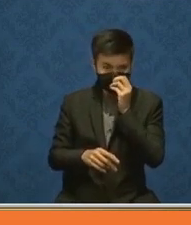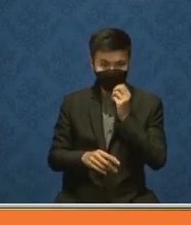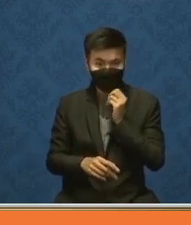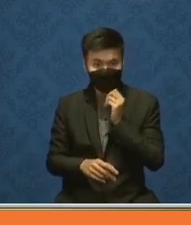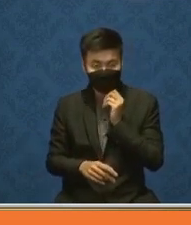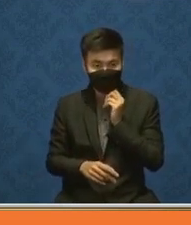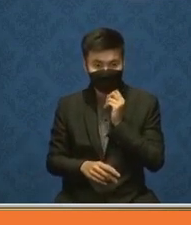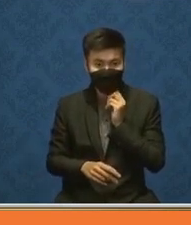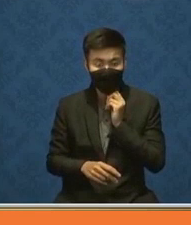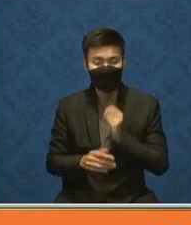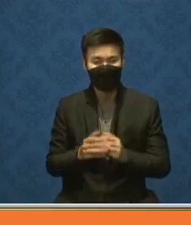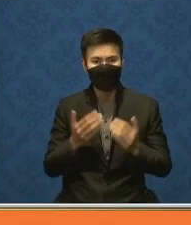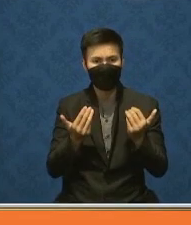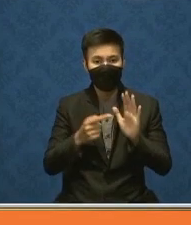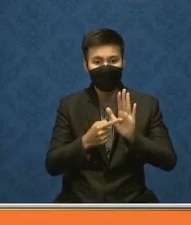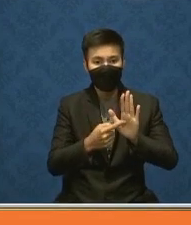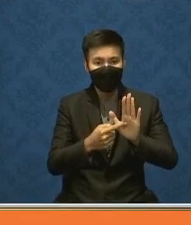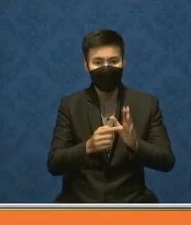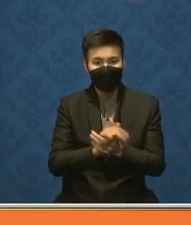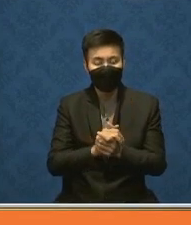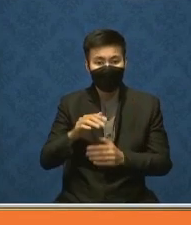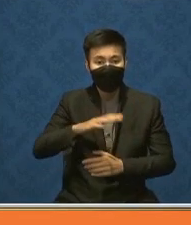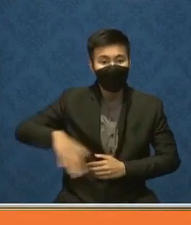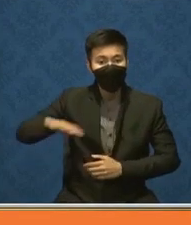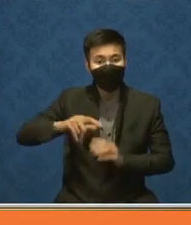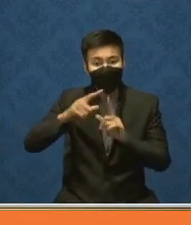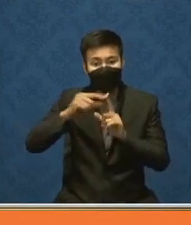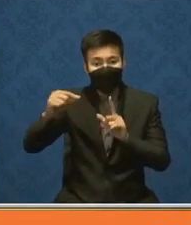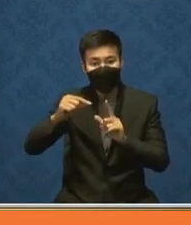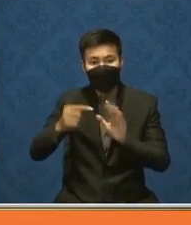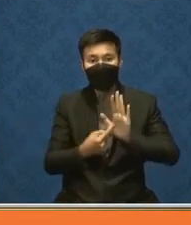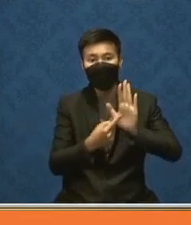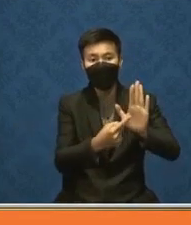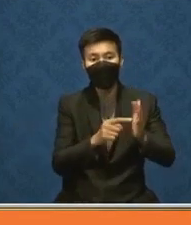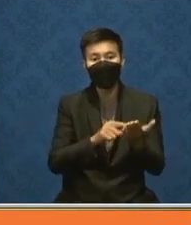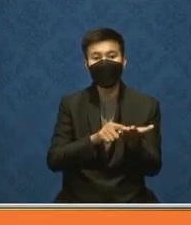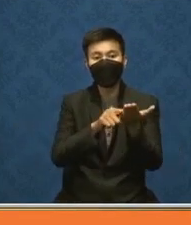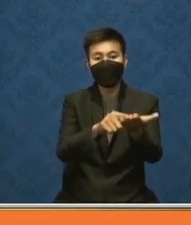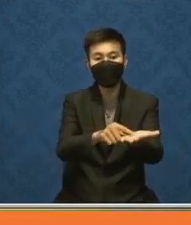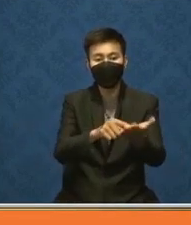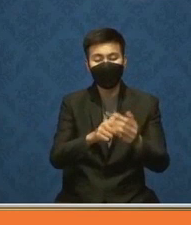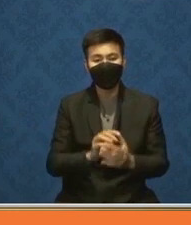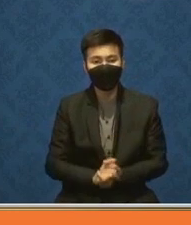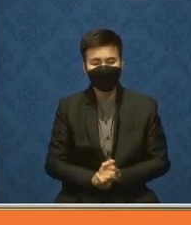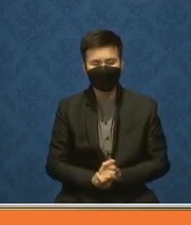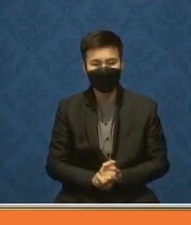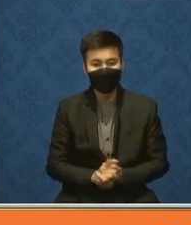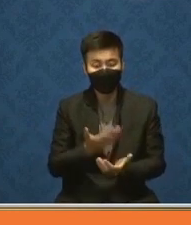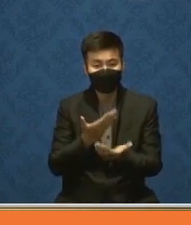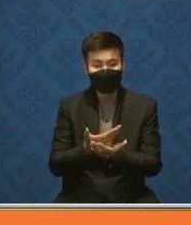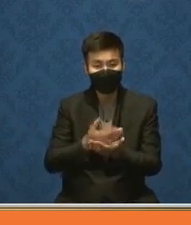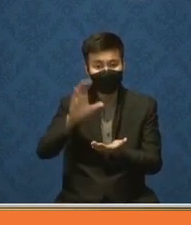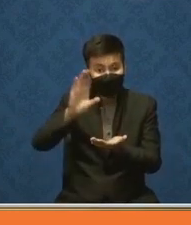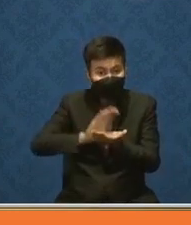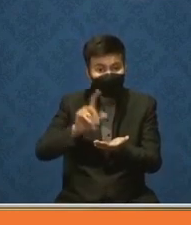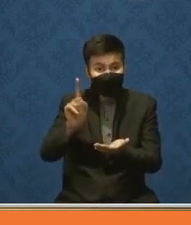ทยนี่เป็นตัวอย่างที่พวกเราเสนอเข้ามาให้เห็นภาพง่ายขึ้นครับส่วนที่มาของง